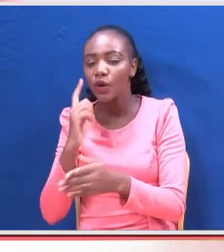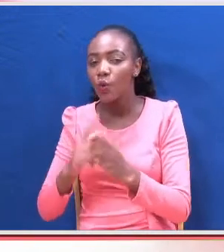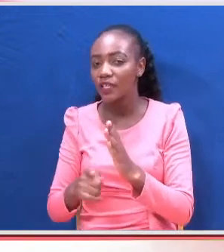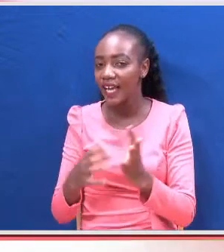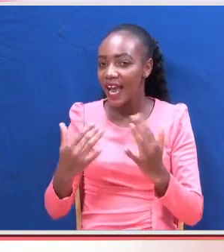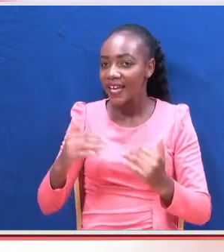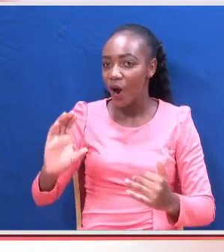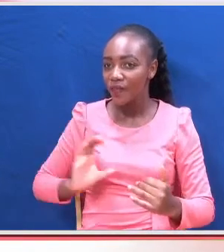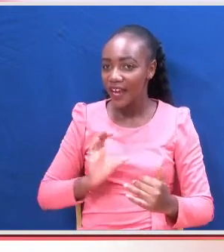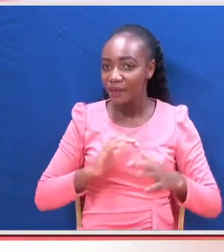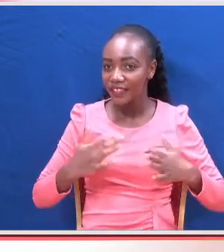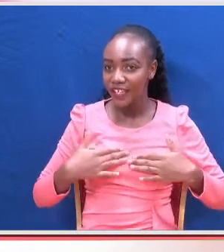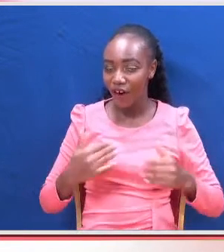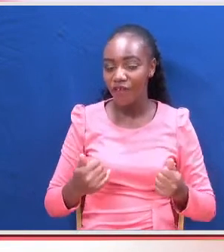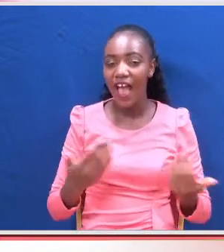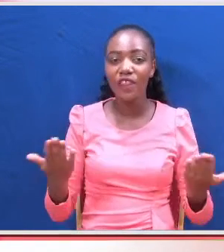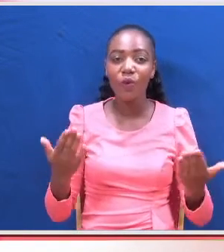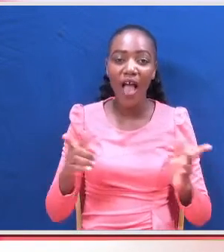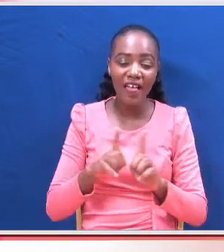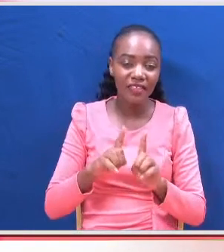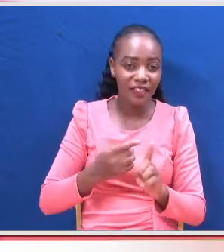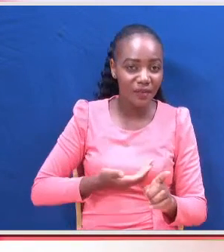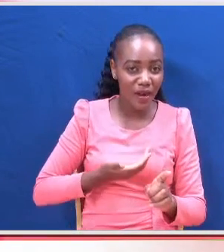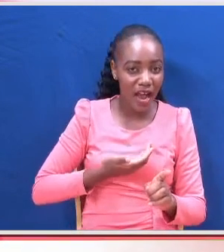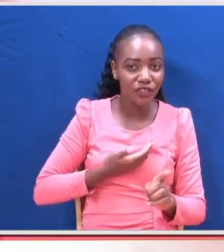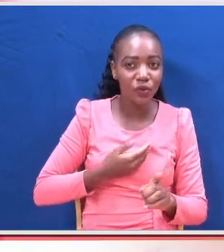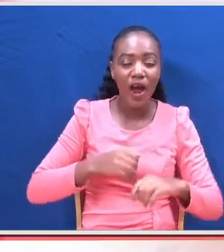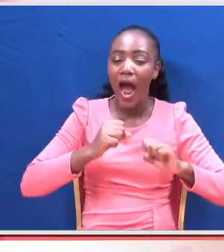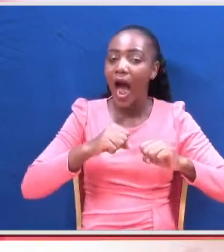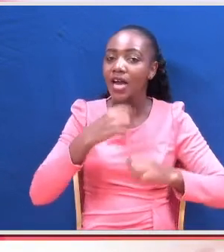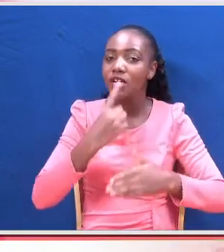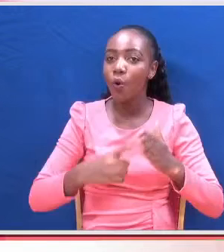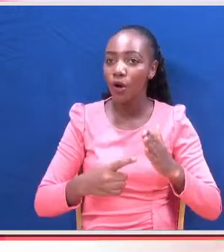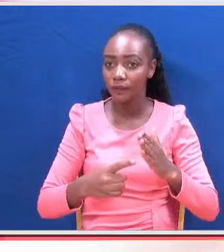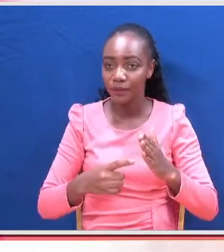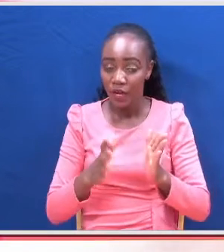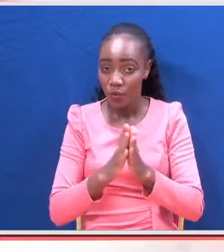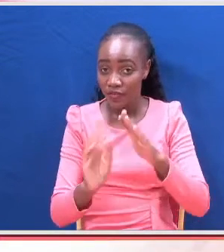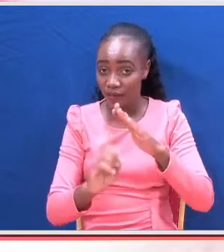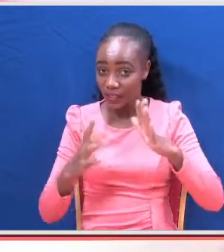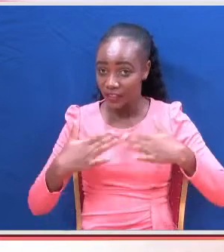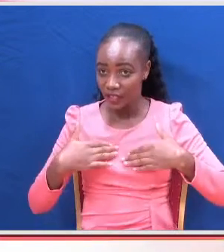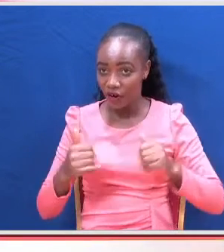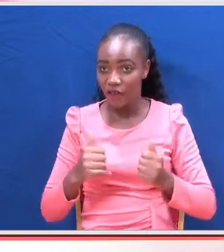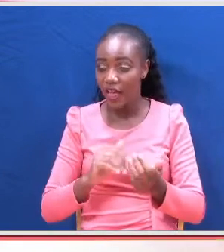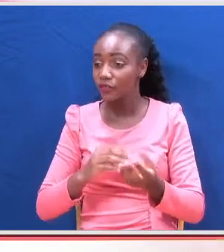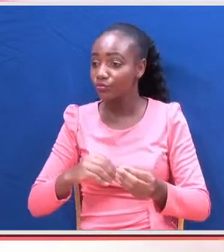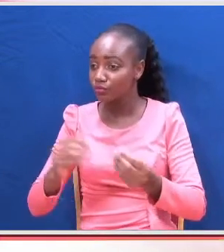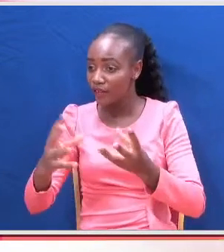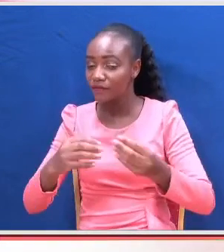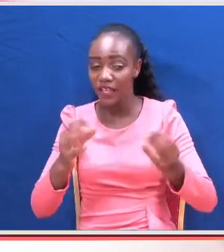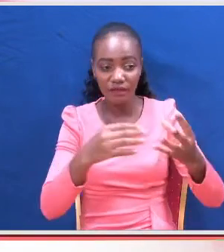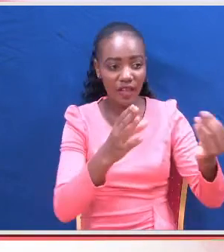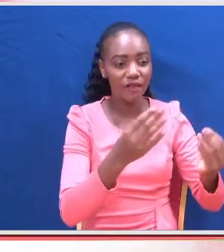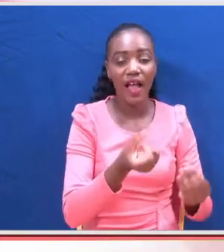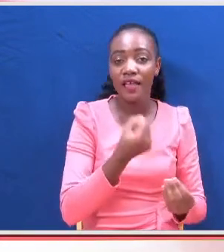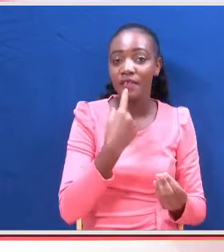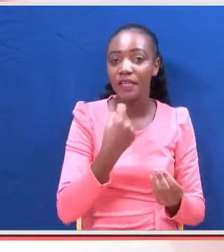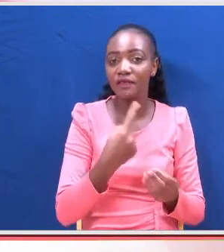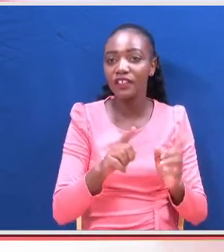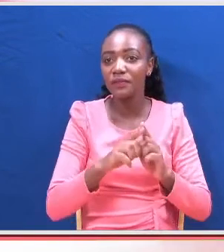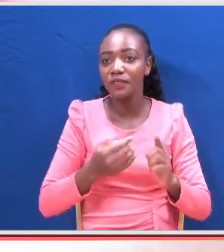kuwa kamati ya afya katika baraza hilo limekubaliana na wizara ya afya kusambaza dawa hizo. Baraza la magavana